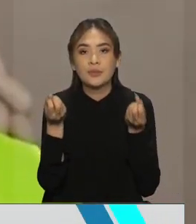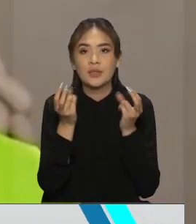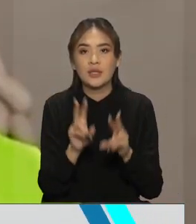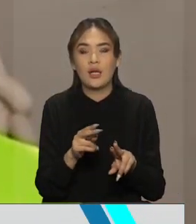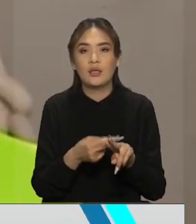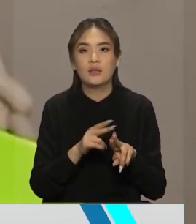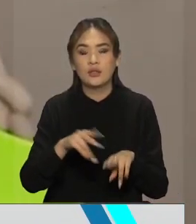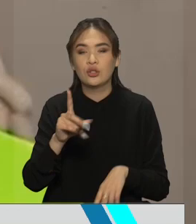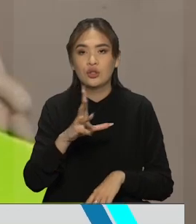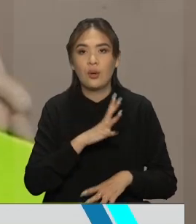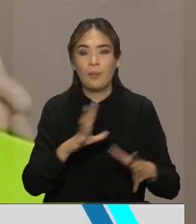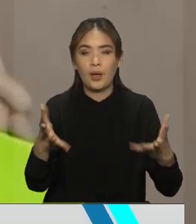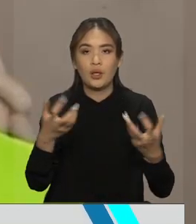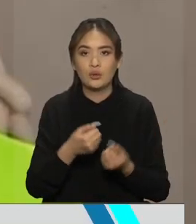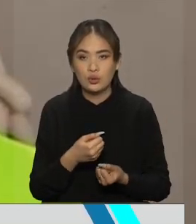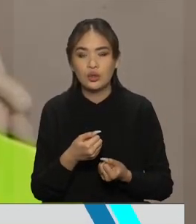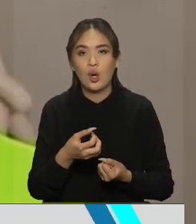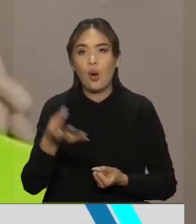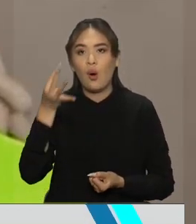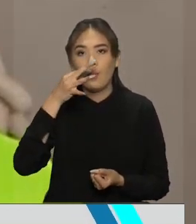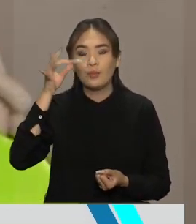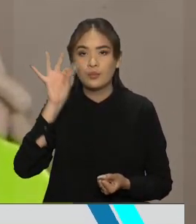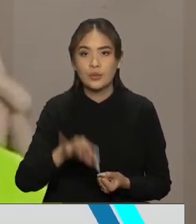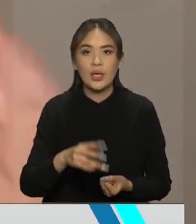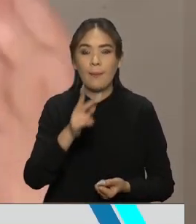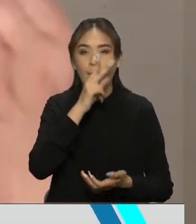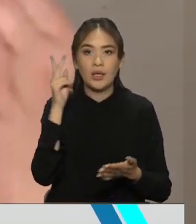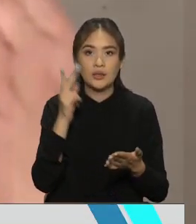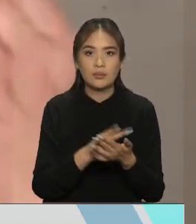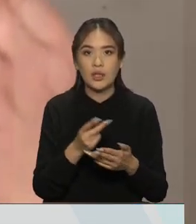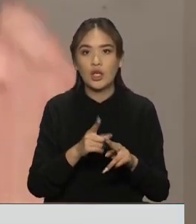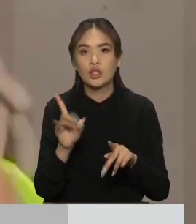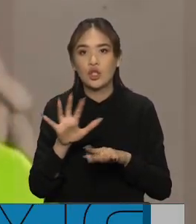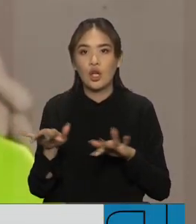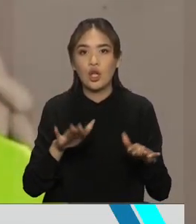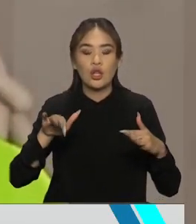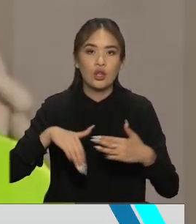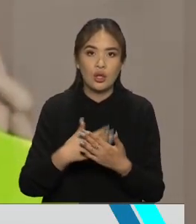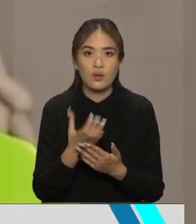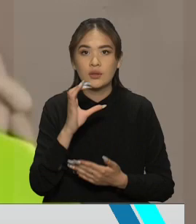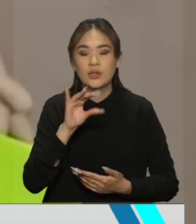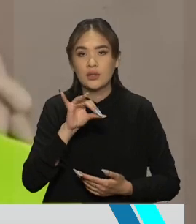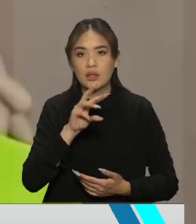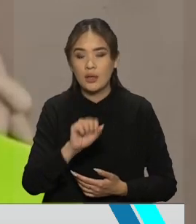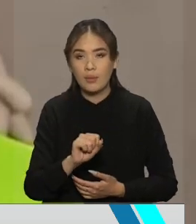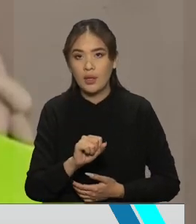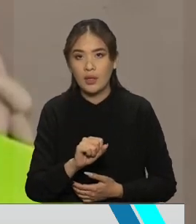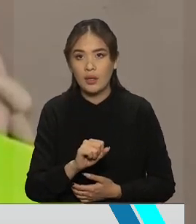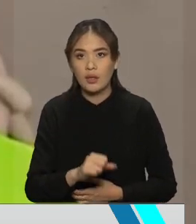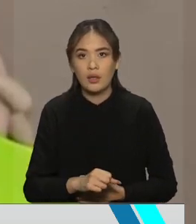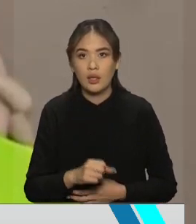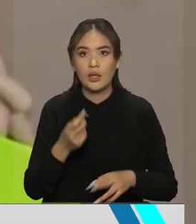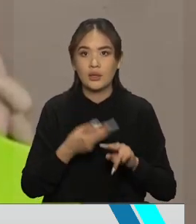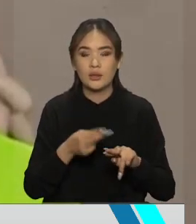получить опыт посмотреть как ведут себя новые конструктивные системы вот